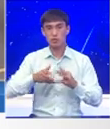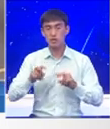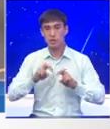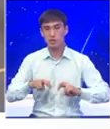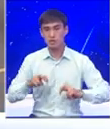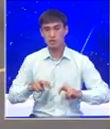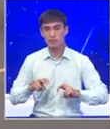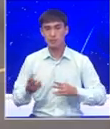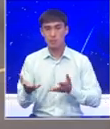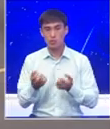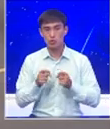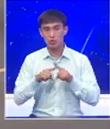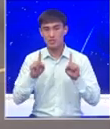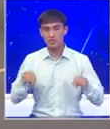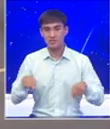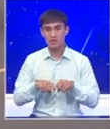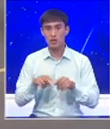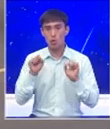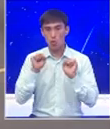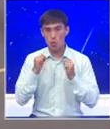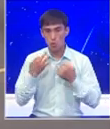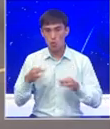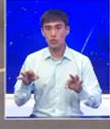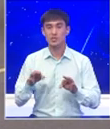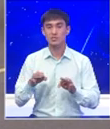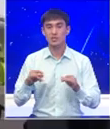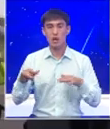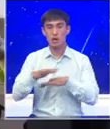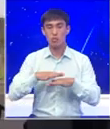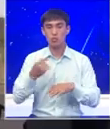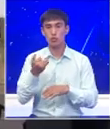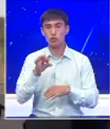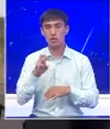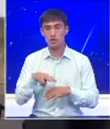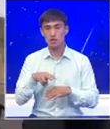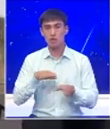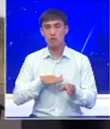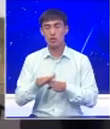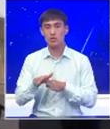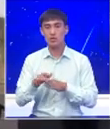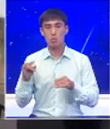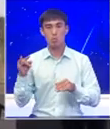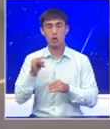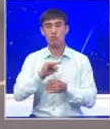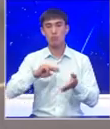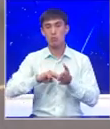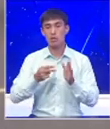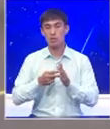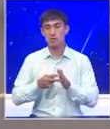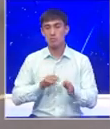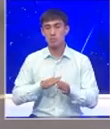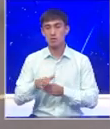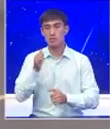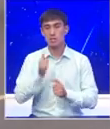комиссии, значит, мы получили сертификат годности аэропорта Ушарал для выполнения полетов. Ну, по плану, значит,